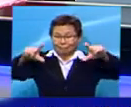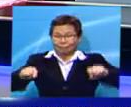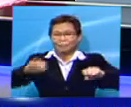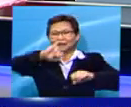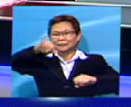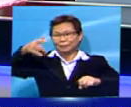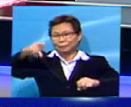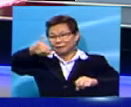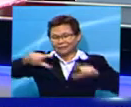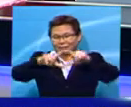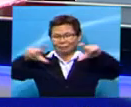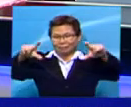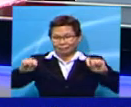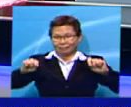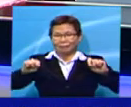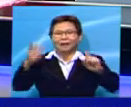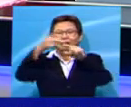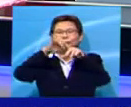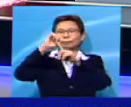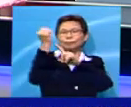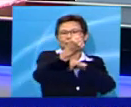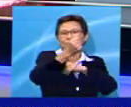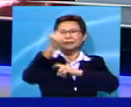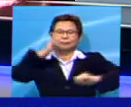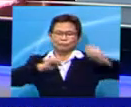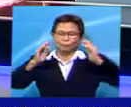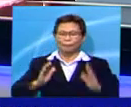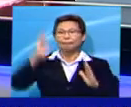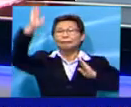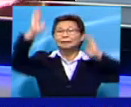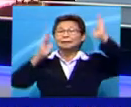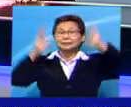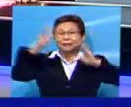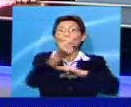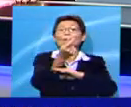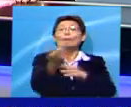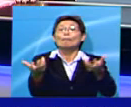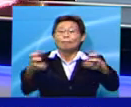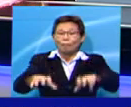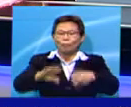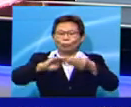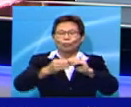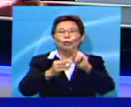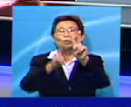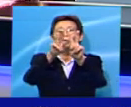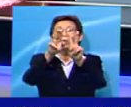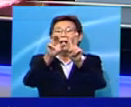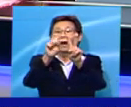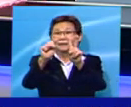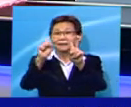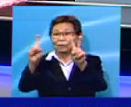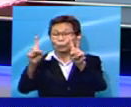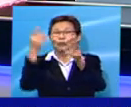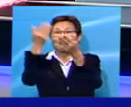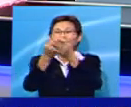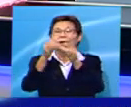Jabatan Pengangkutan Jalan JPJ kepada Persatuan Seniman Malaysia Seniman. Harga bidaan bagi nombor US1 hingga